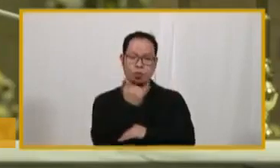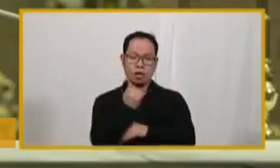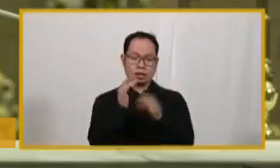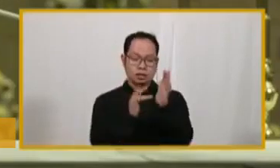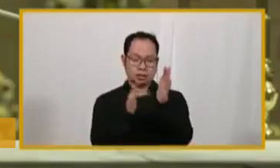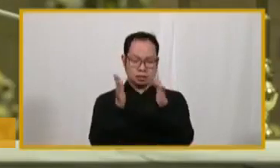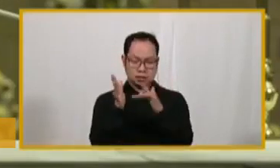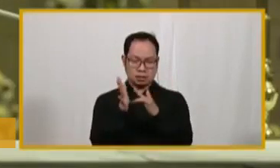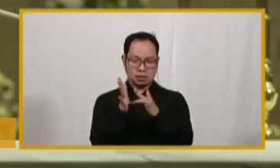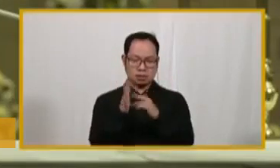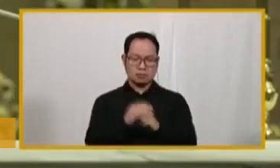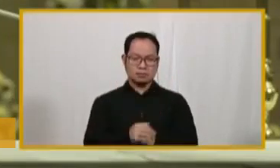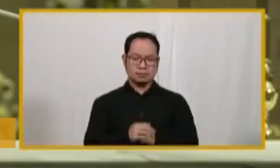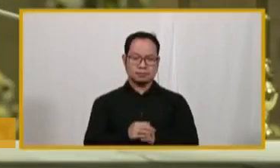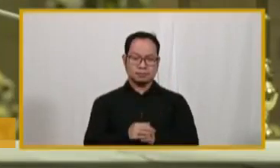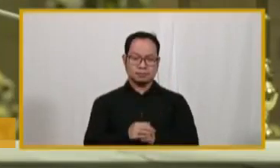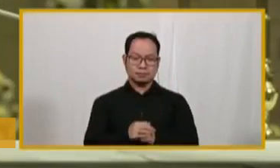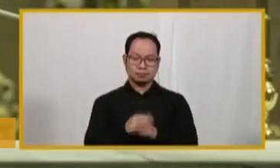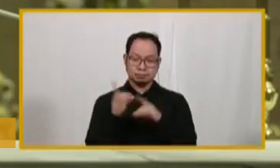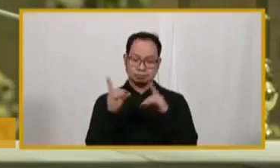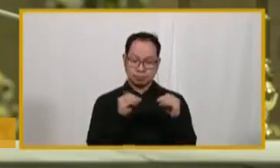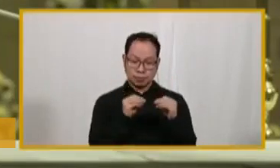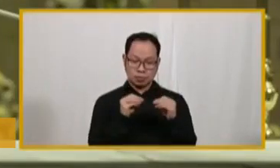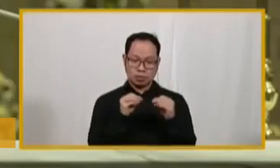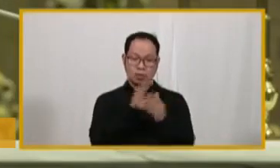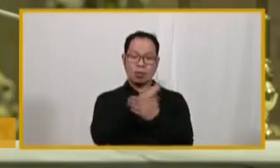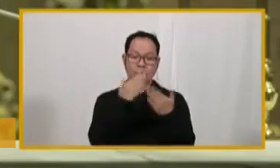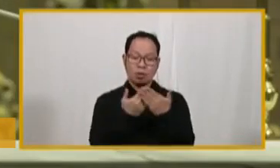Jesus did all this.